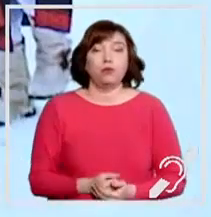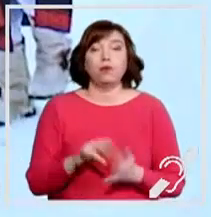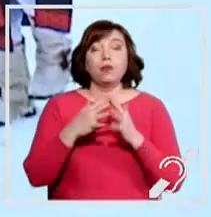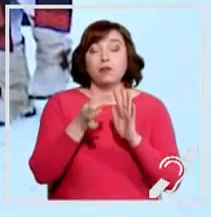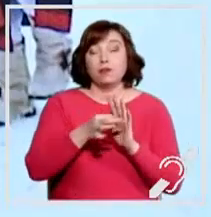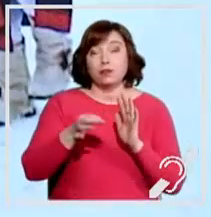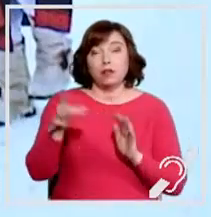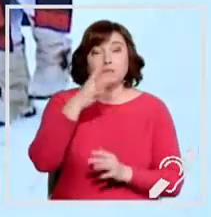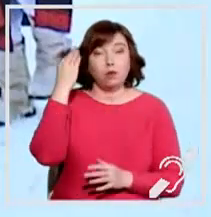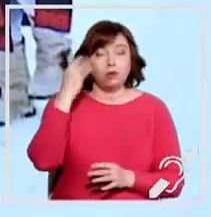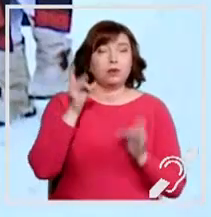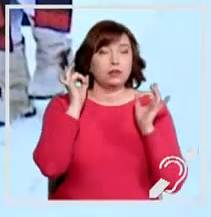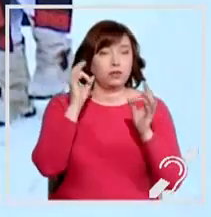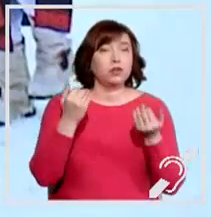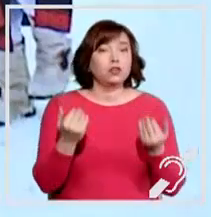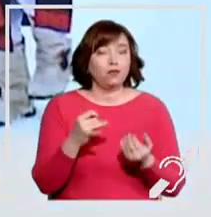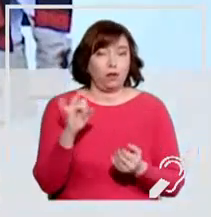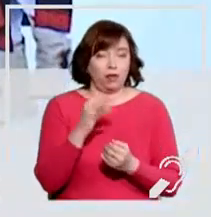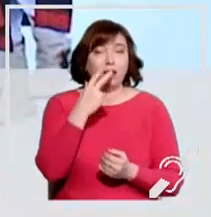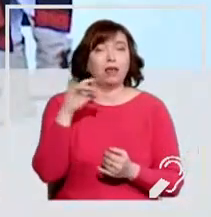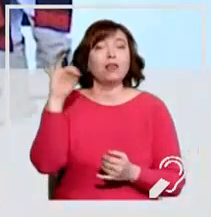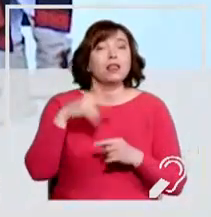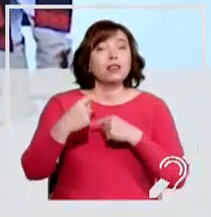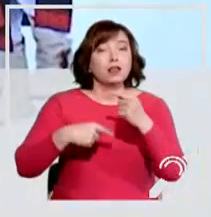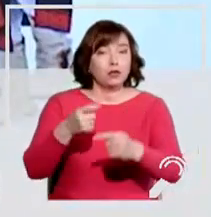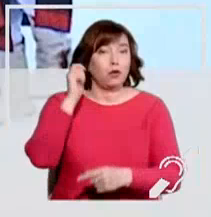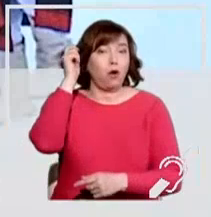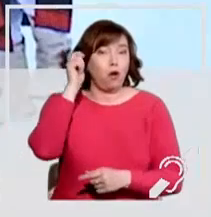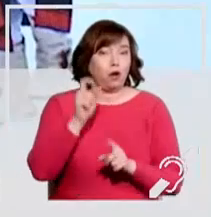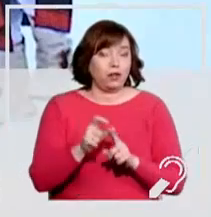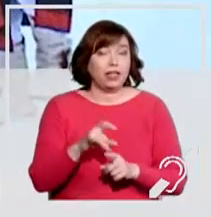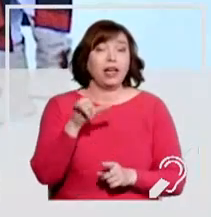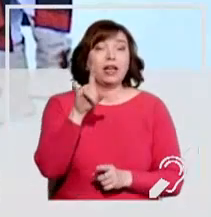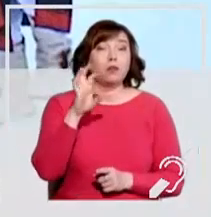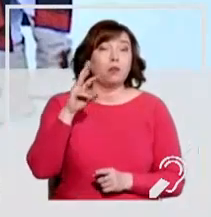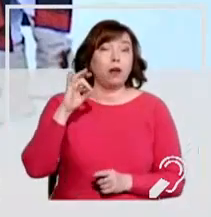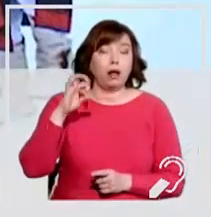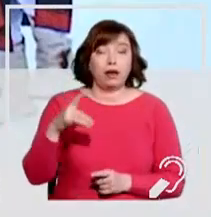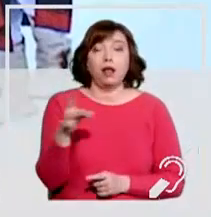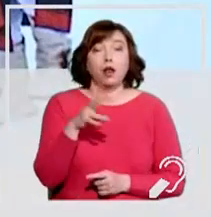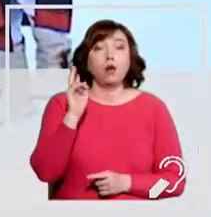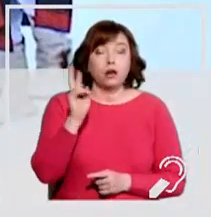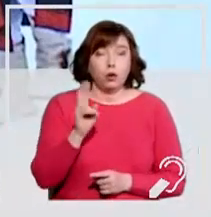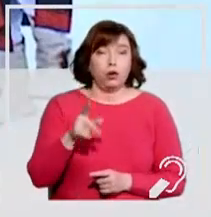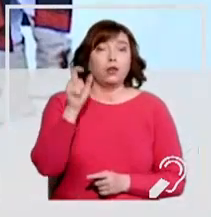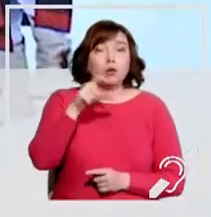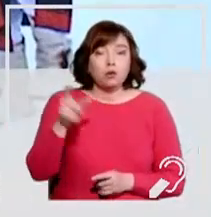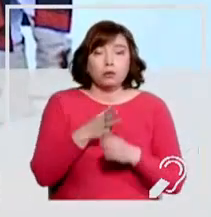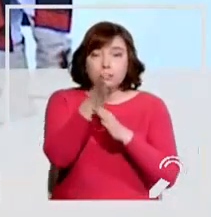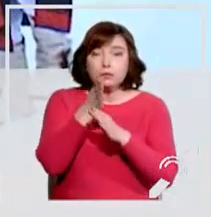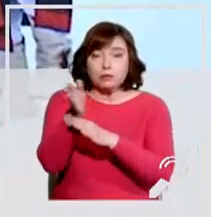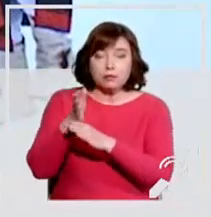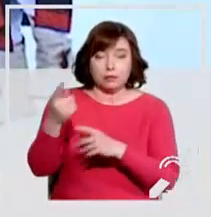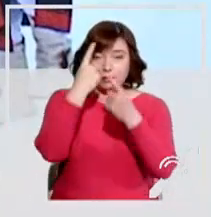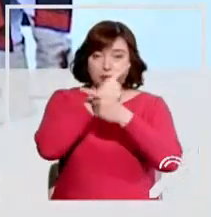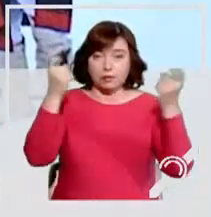În satele din Republica Moldova au răsunat astăzi și tradiționalele colinde și în satul Hârtopul Mare din raionul Creuleni, colindătorii s-au pornit